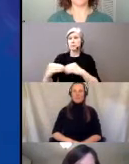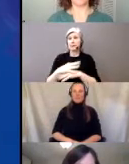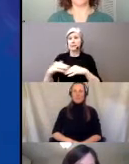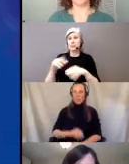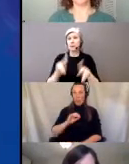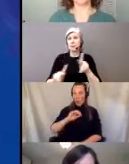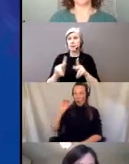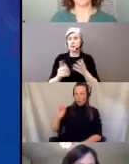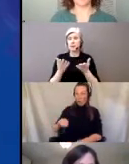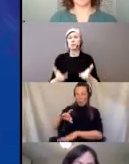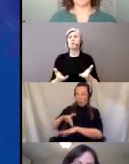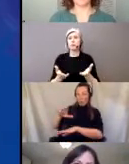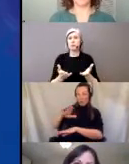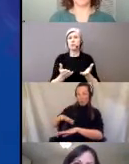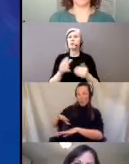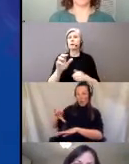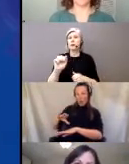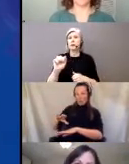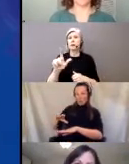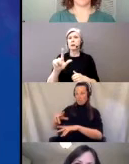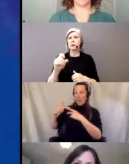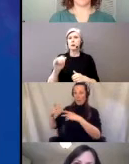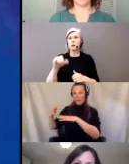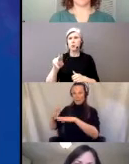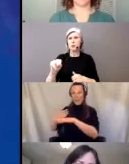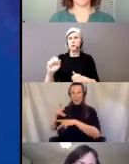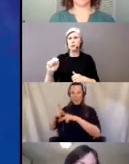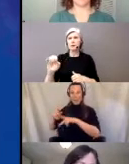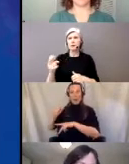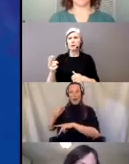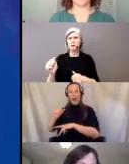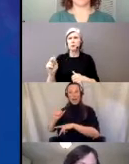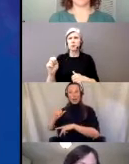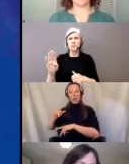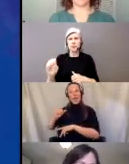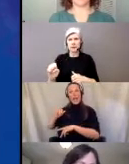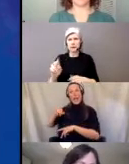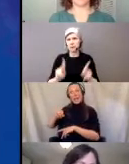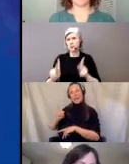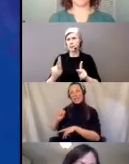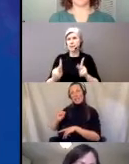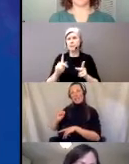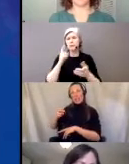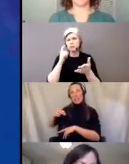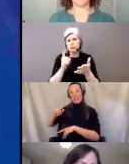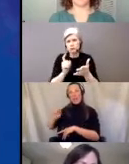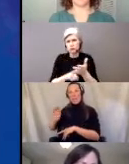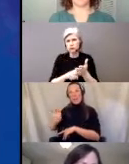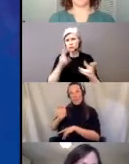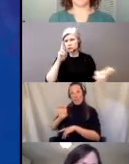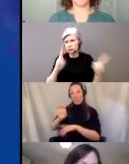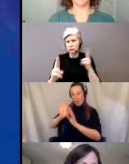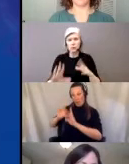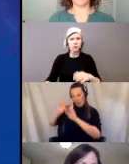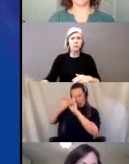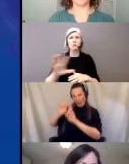est situé sur le territoire traditionnel non cédé du peuple algonquin Anishinaabe. Nous tenons à exprimer notre respect à tous les peuples des Premières Nations ainsi qu'aux